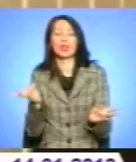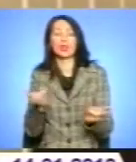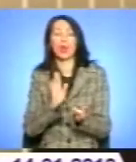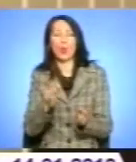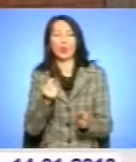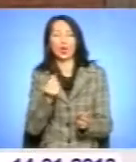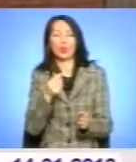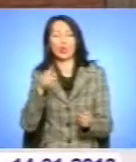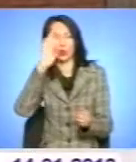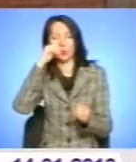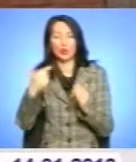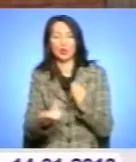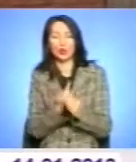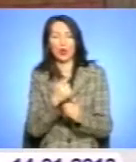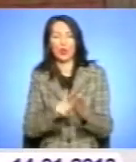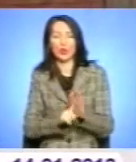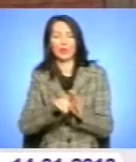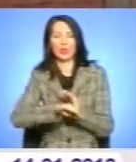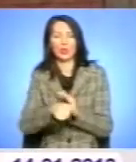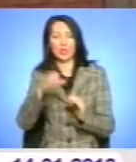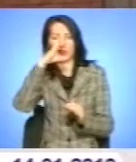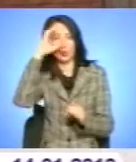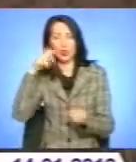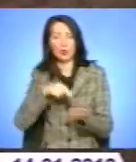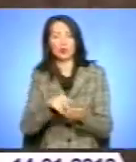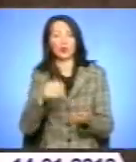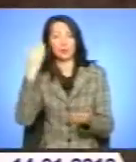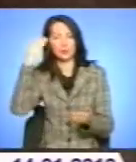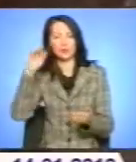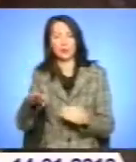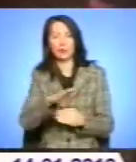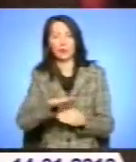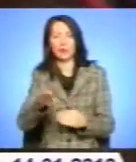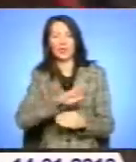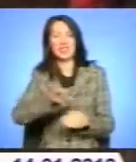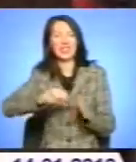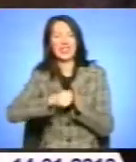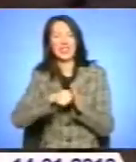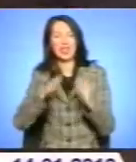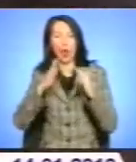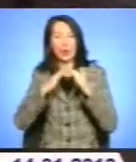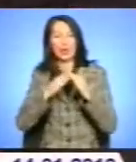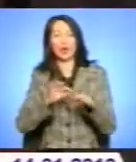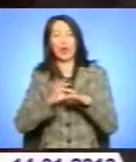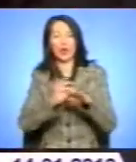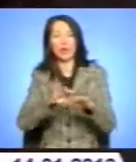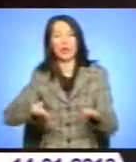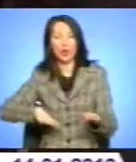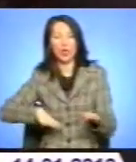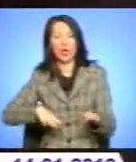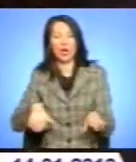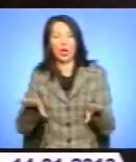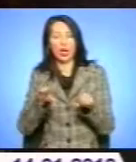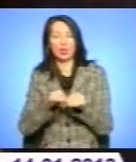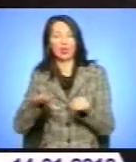взявся за старе. Вночі молодик непомітно проник на чуже обійстя. З незамкненого сараю вивів гнідого та разом із здобичю